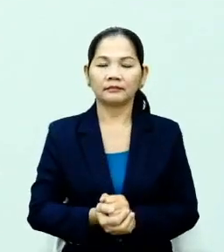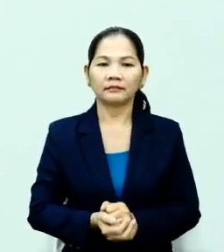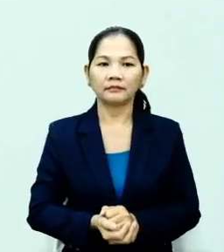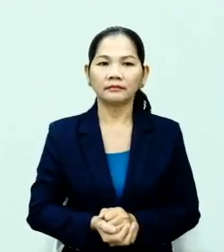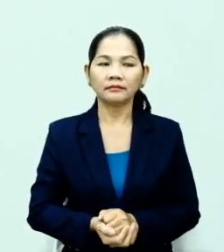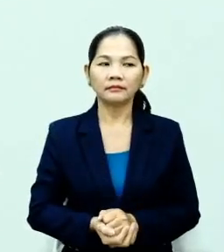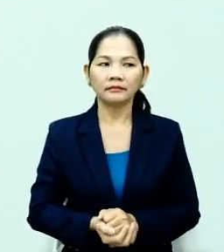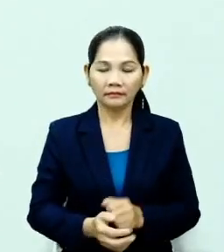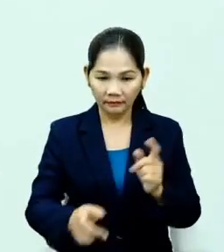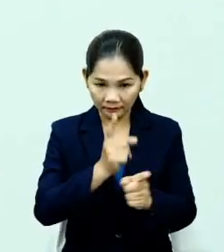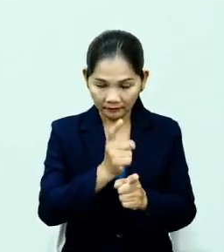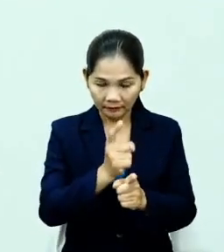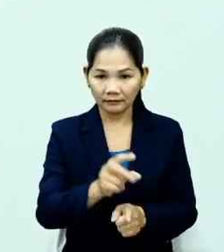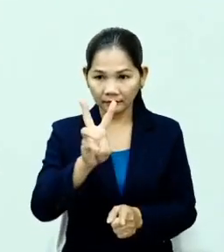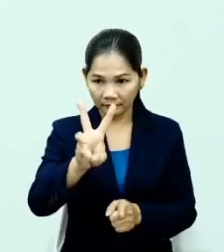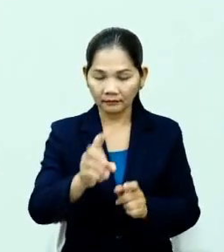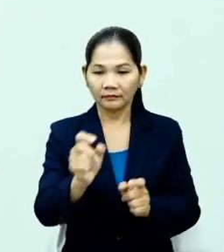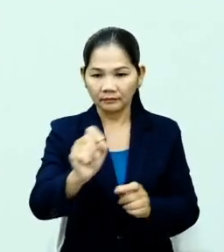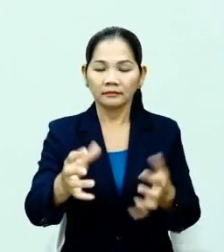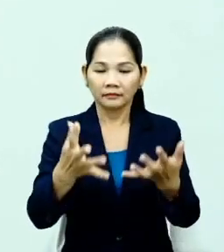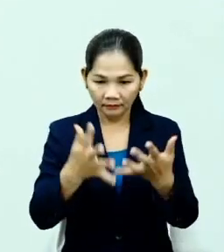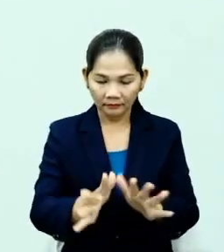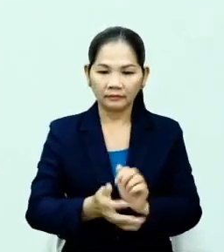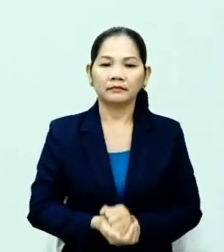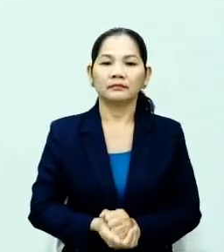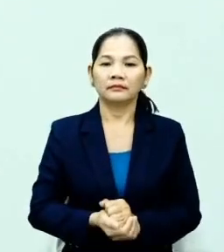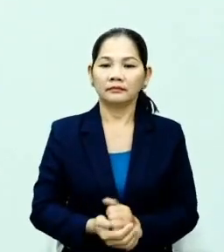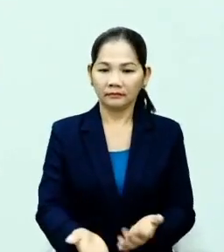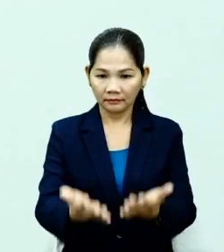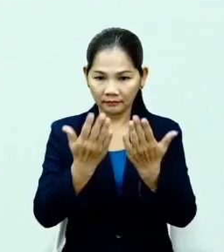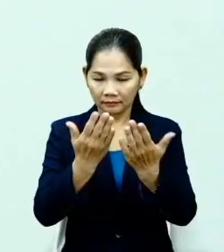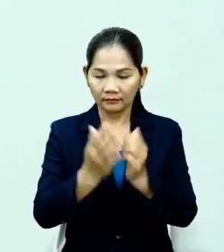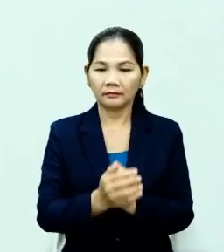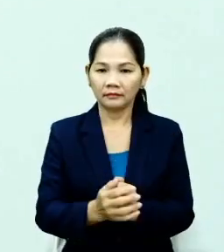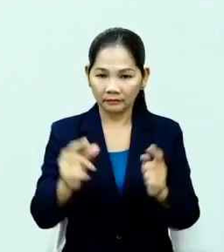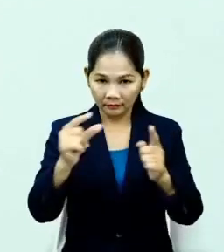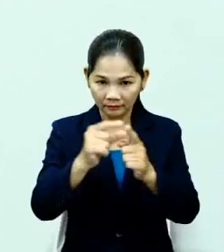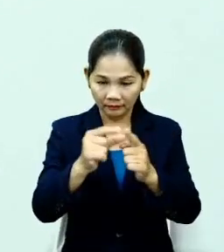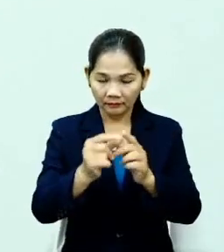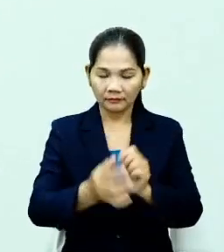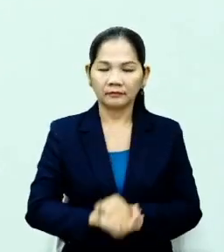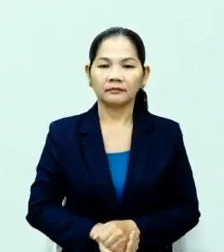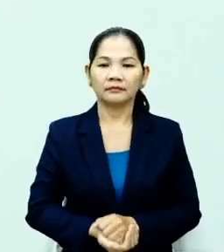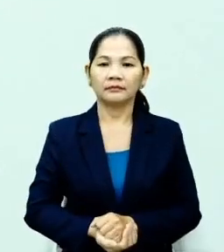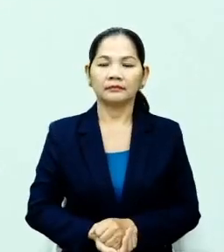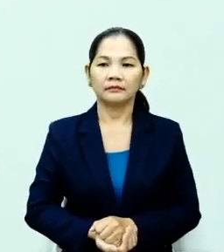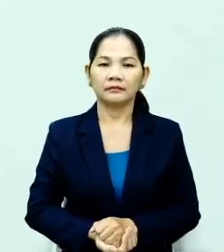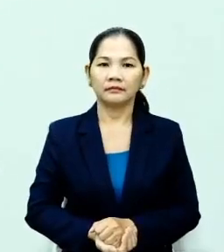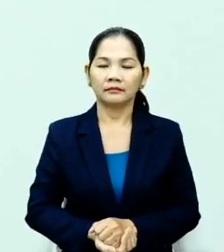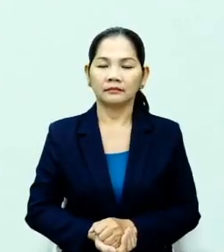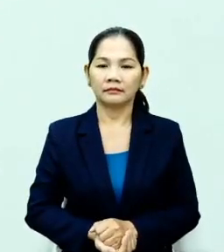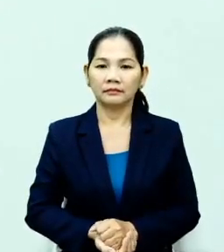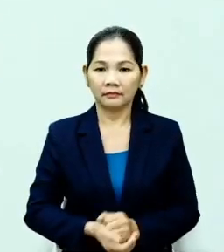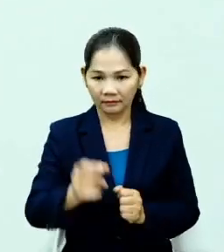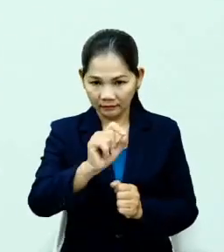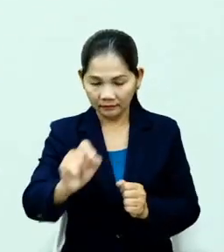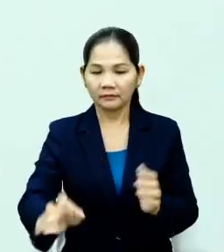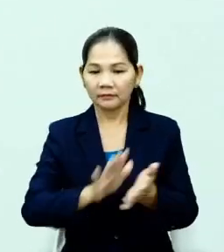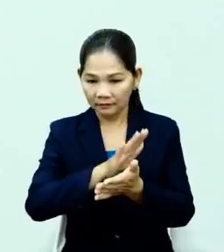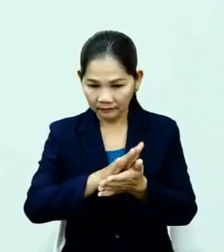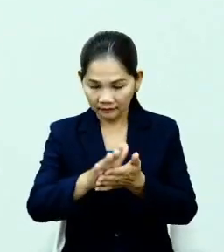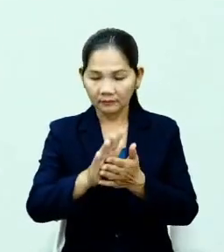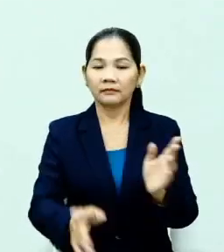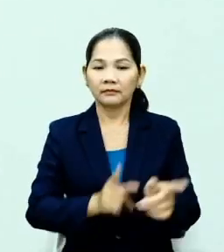đạch mặt đá nè ngồi bàn bầy. Con xa xế hai rừng nè con. Chà, là con tiền toàn mơ mơ pi rộng bỏ con nè con. Chà, ta con xa xế bàn